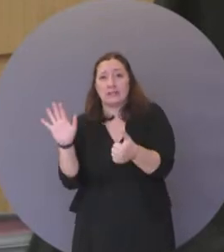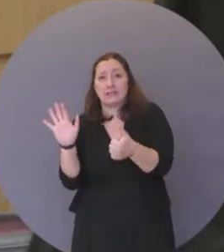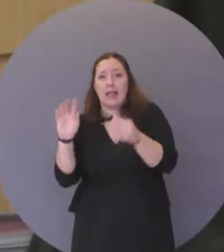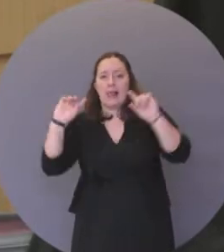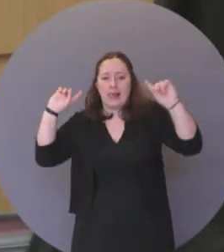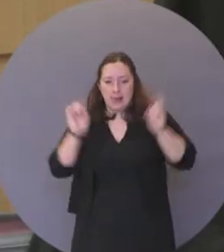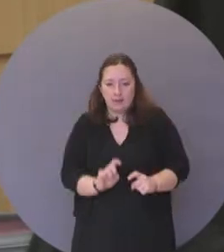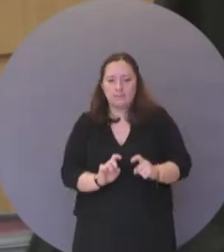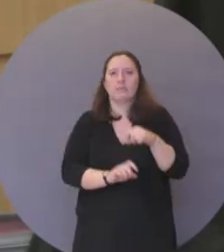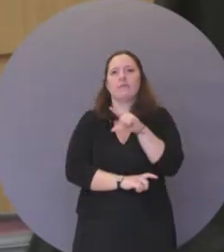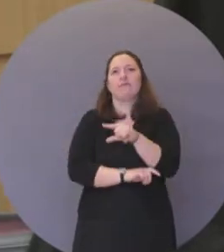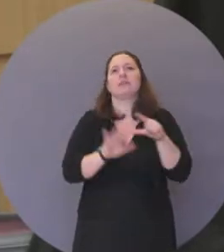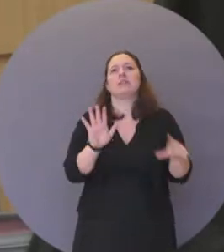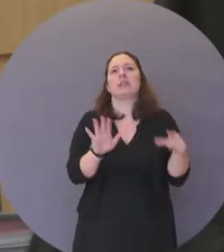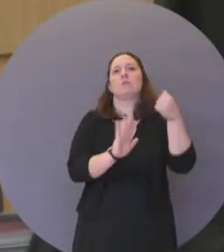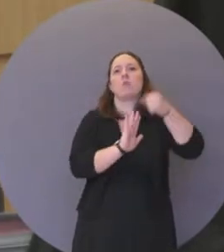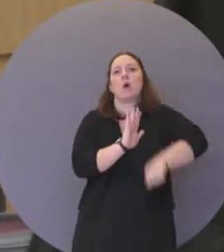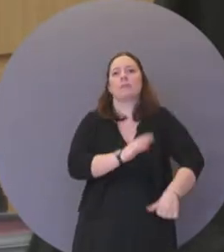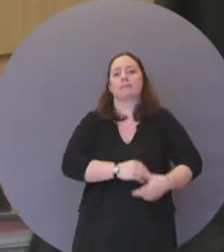mois